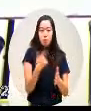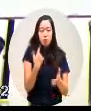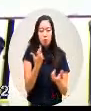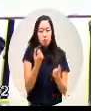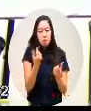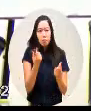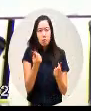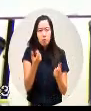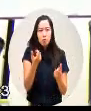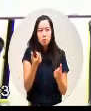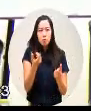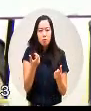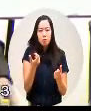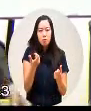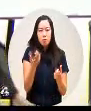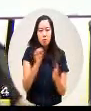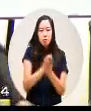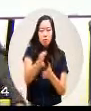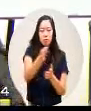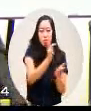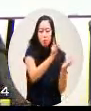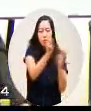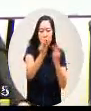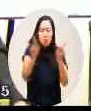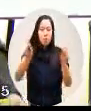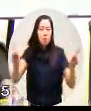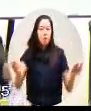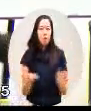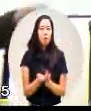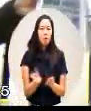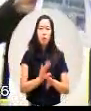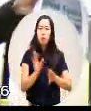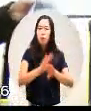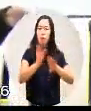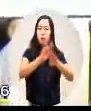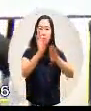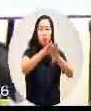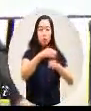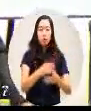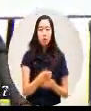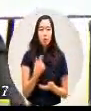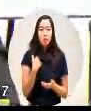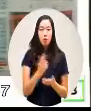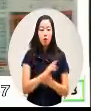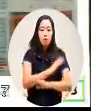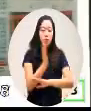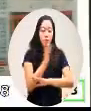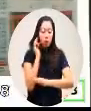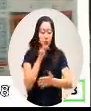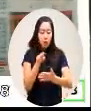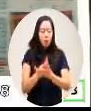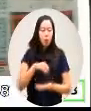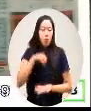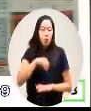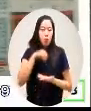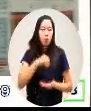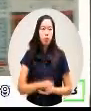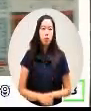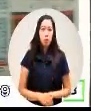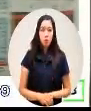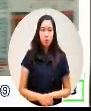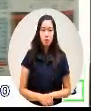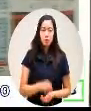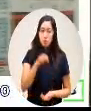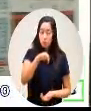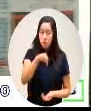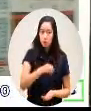了吼，年报增都2兆吼，迄天《自由时报》报掉，我有那看着足忧心。所以讲这部分啦吼，